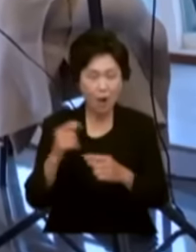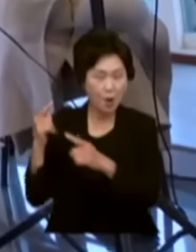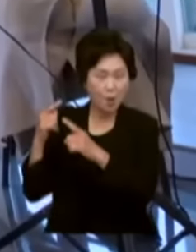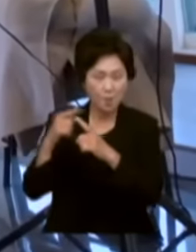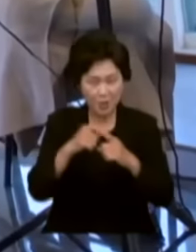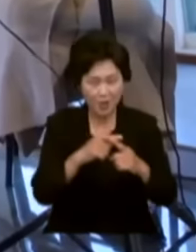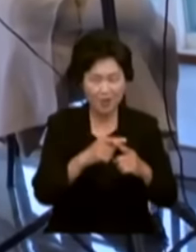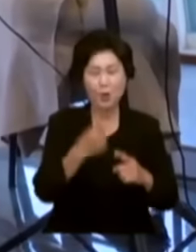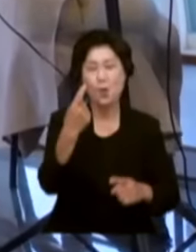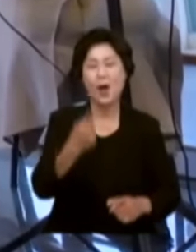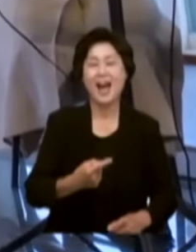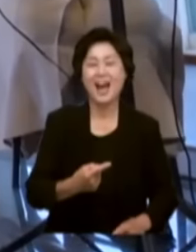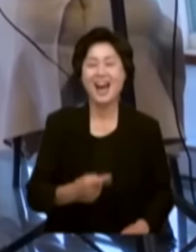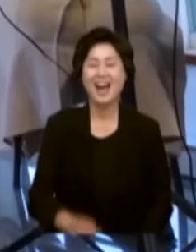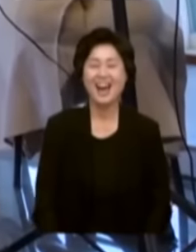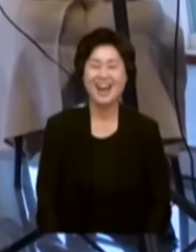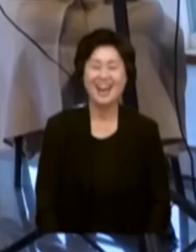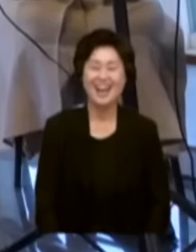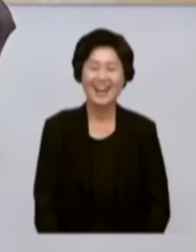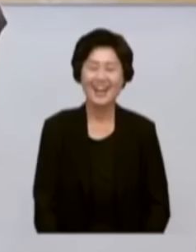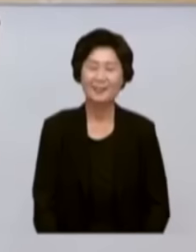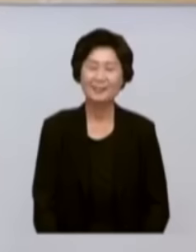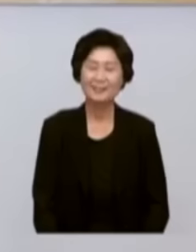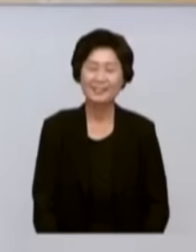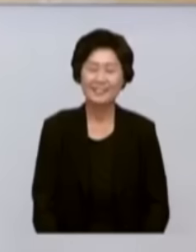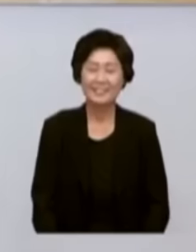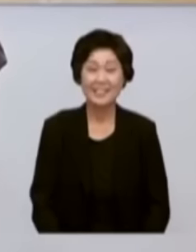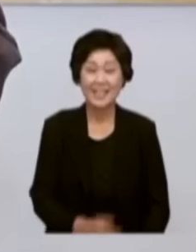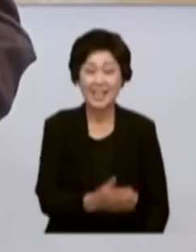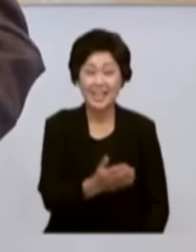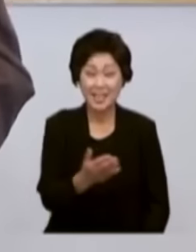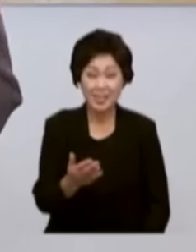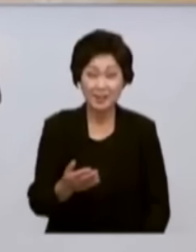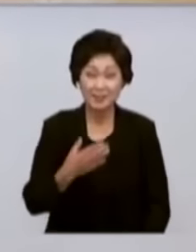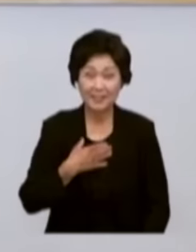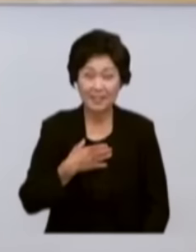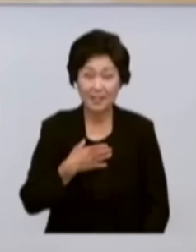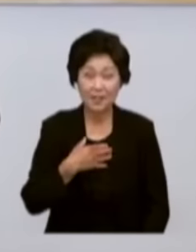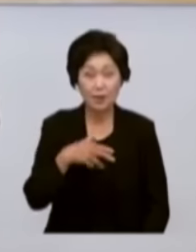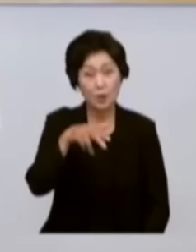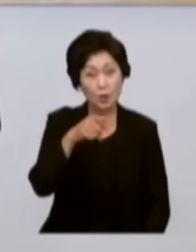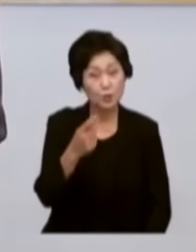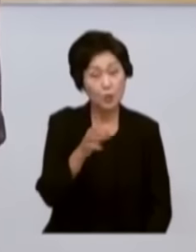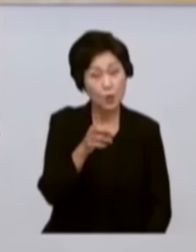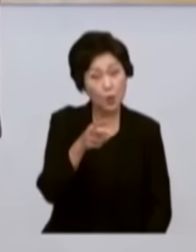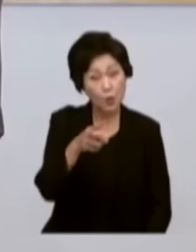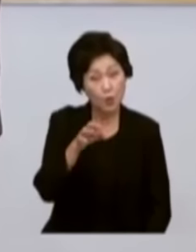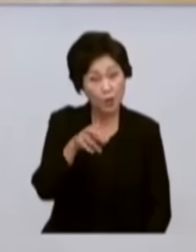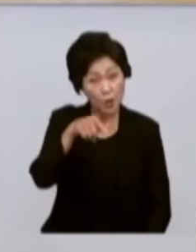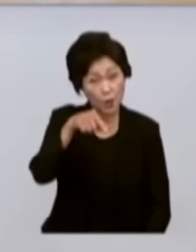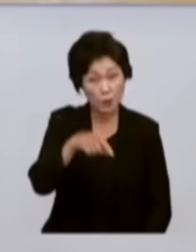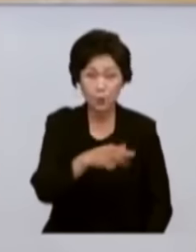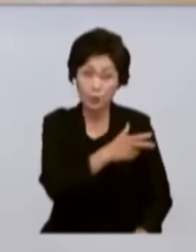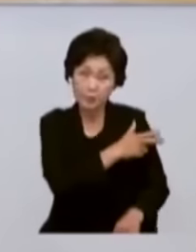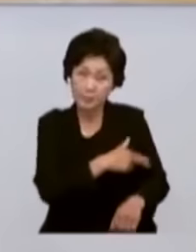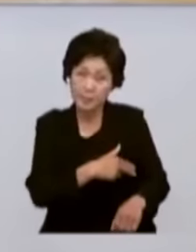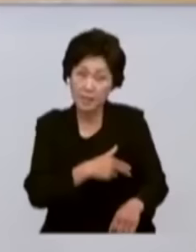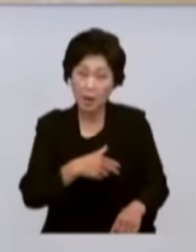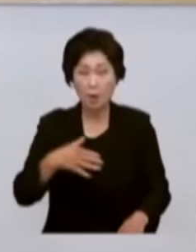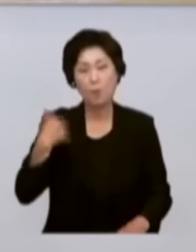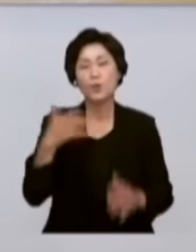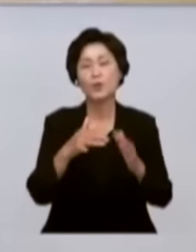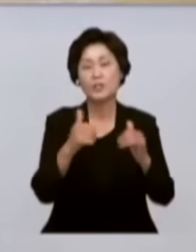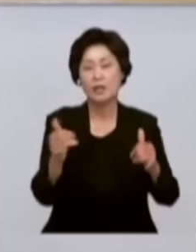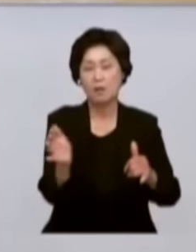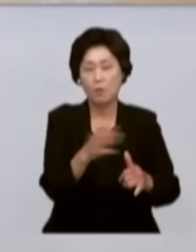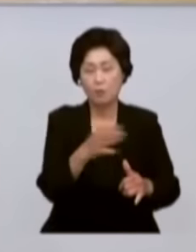그래요? 아니 근데 아니. 진짜 제가 우리 내가 매일 기쁘게 가족 여러분들이 깜짝 놀라셨을 거예요. 아니 조영구 집사님 모르는 분 없잖아요. 그러니까 그렇죠. MC 조영구.